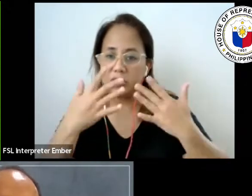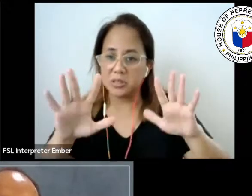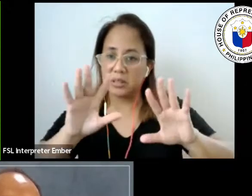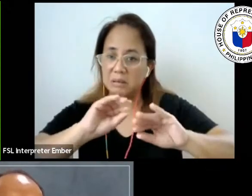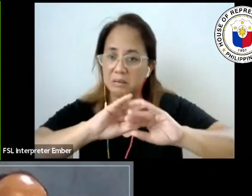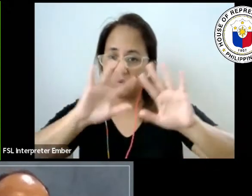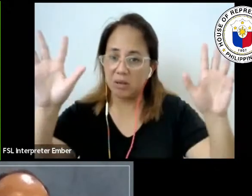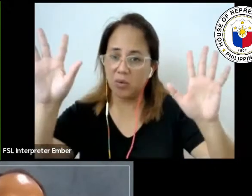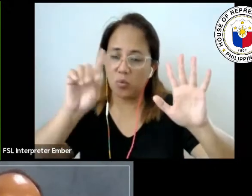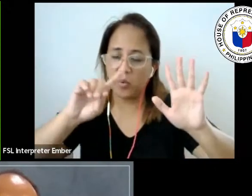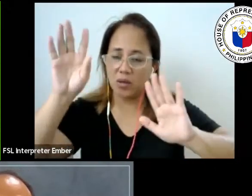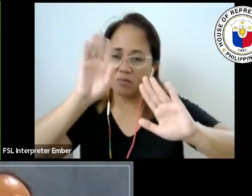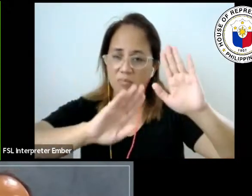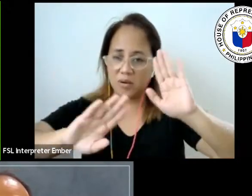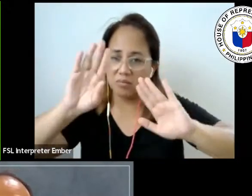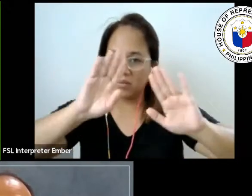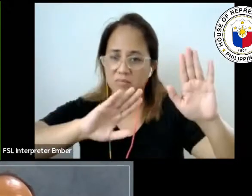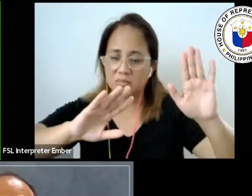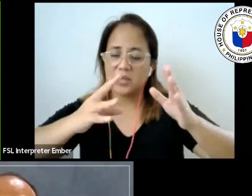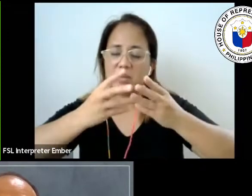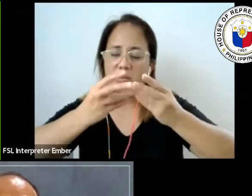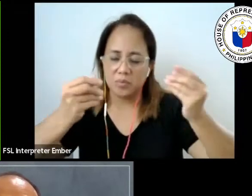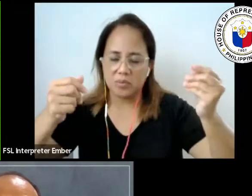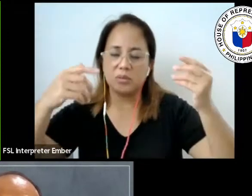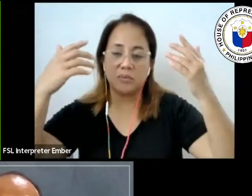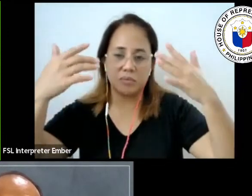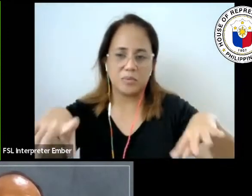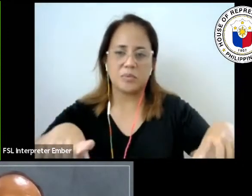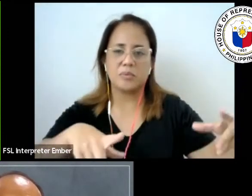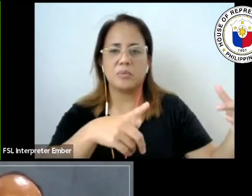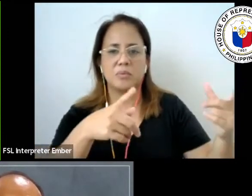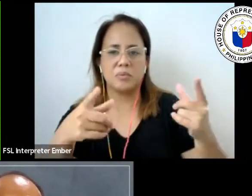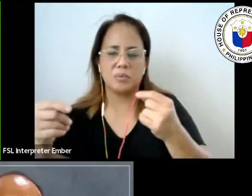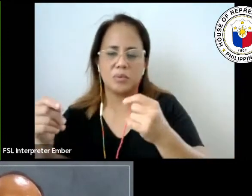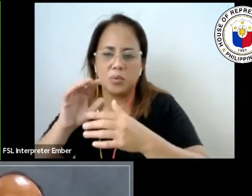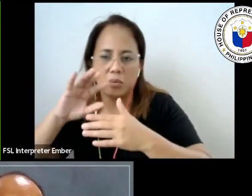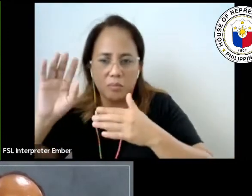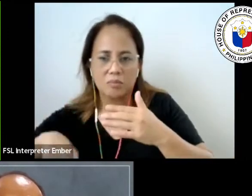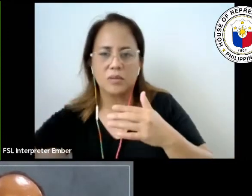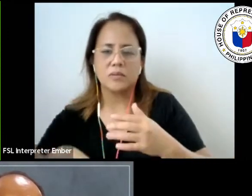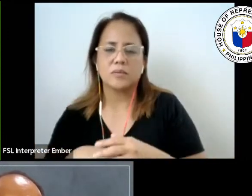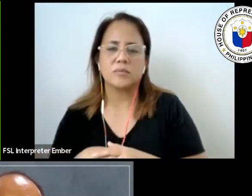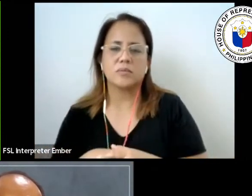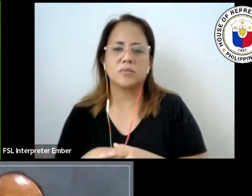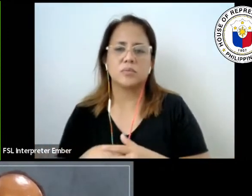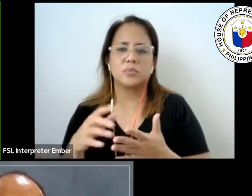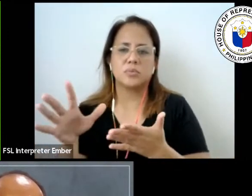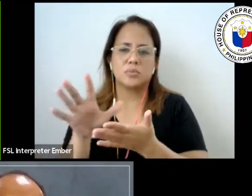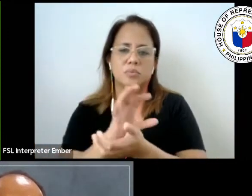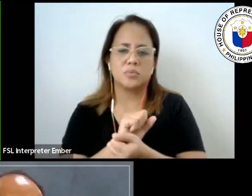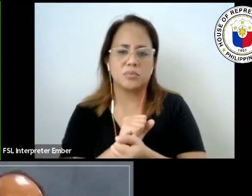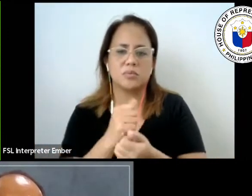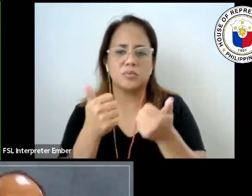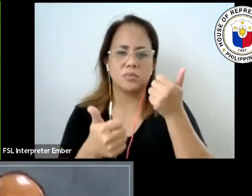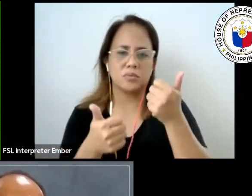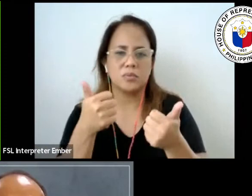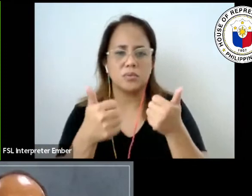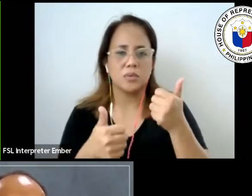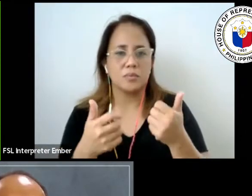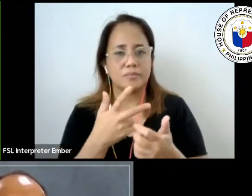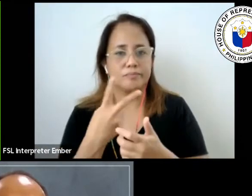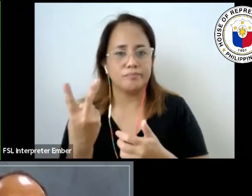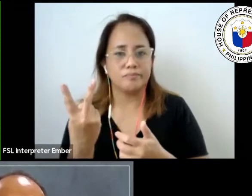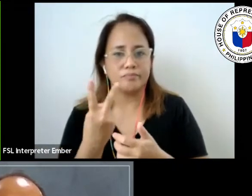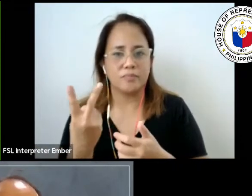kung ano yung mga problema, ma-address na natin, then we implement or even totally abolish it. You know, yun po